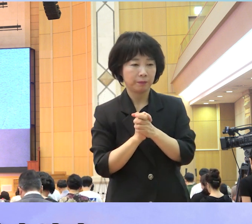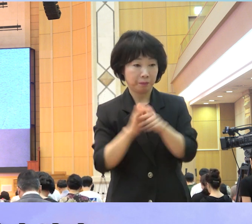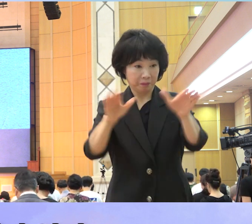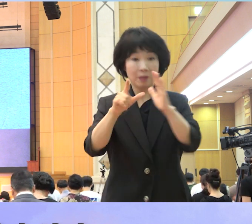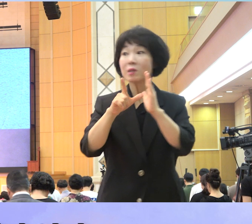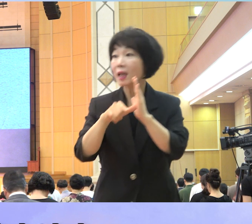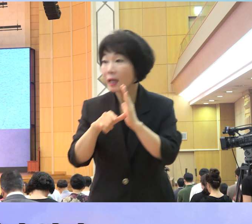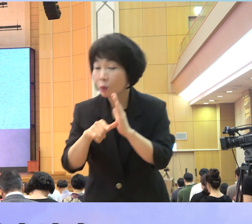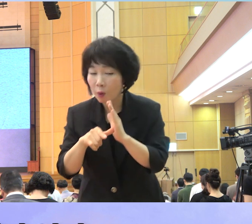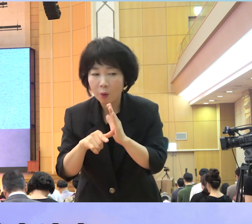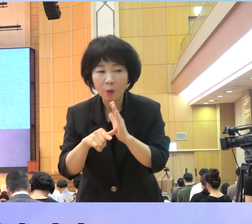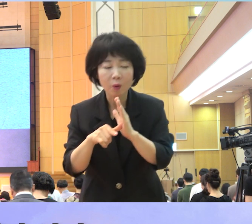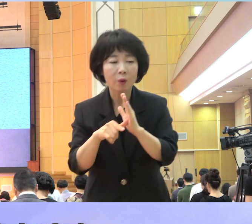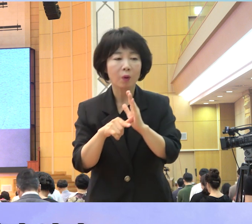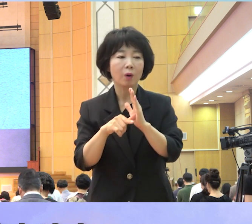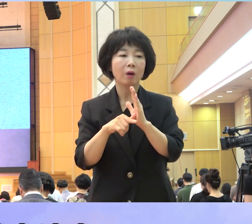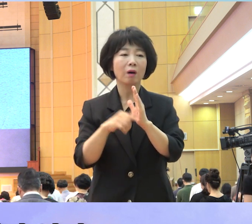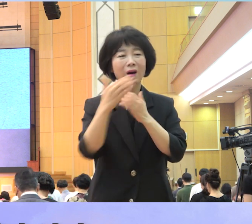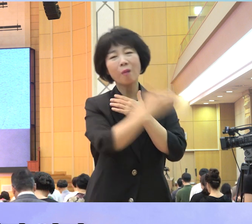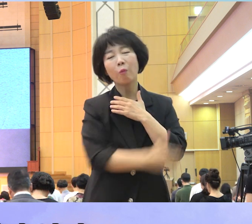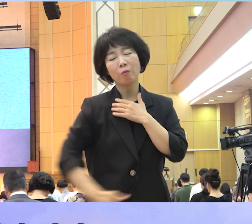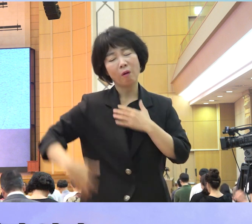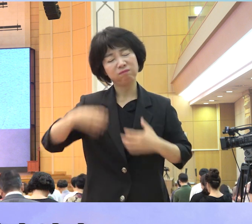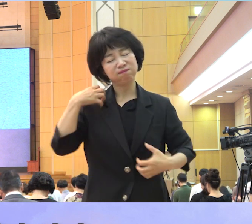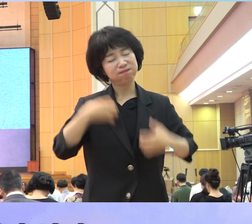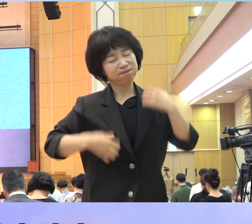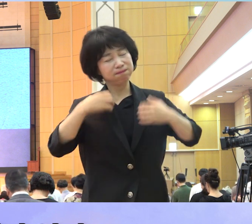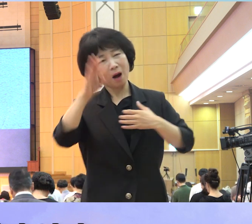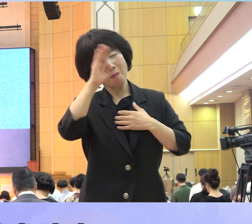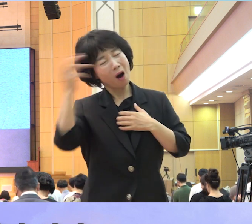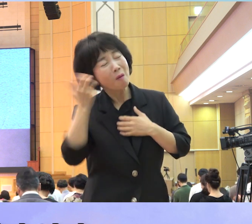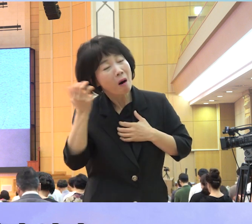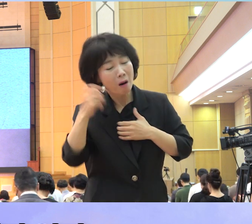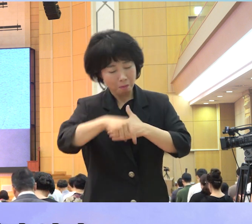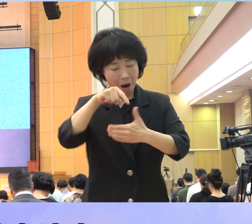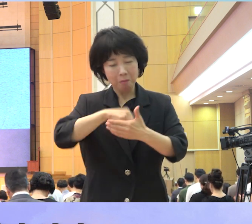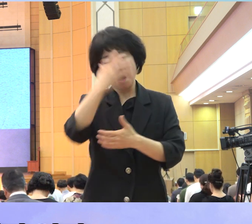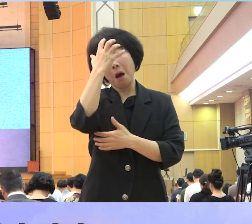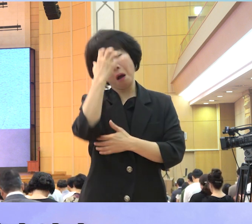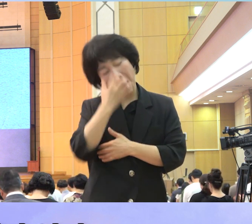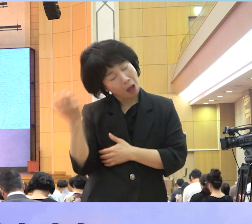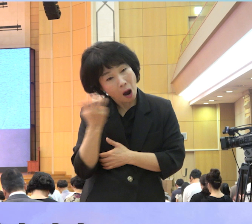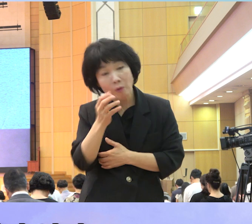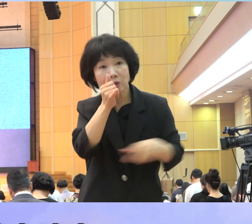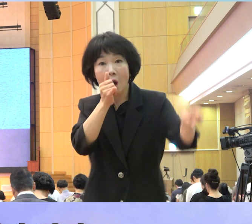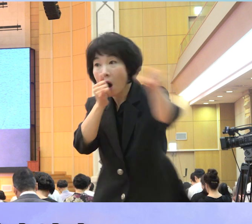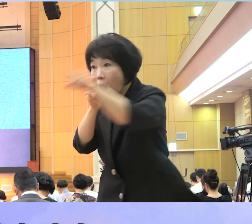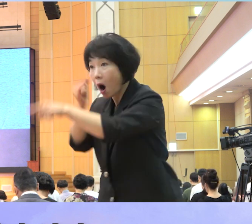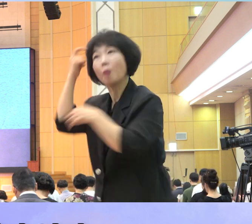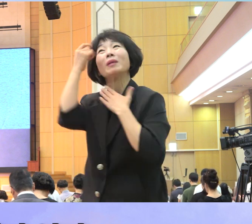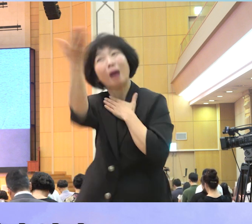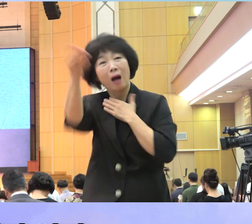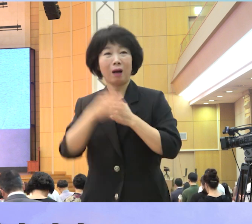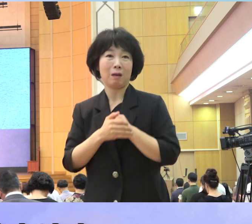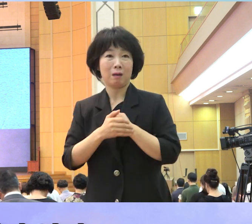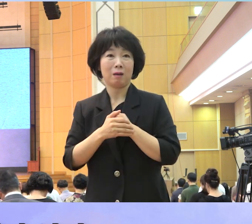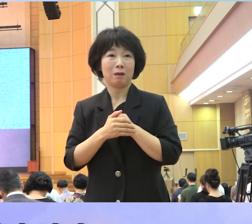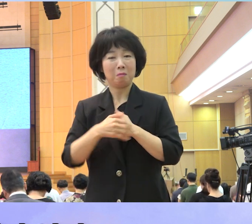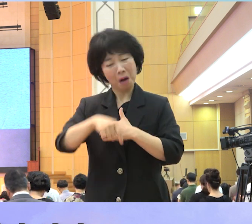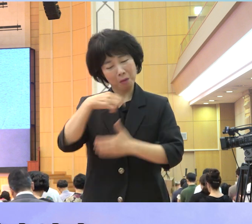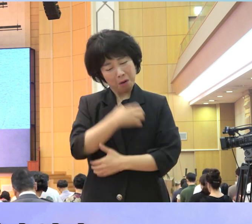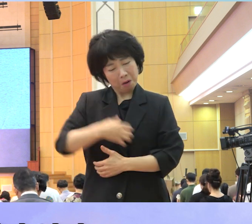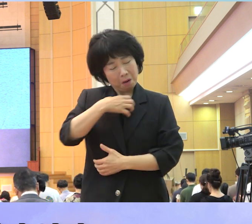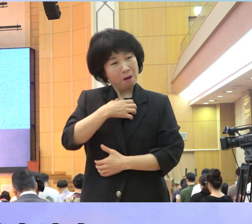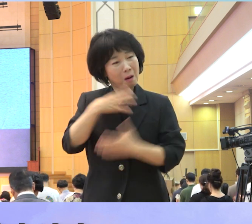이 시간에도 몸이 아프고 마음이 아파서 주님께 소원하는 자들이 있습니다.